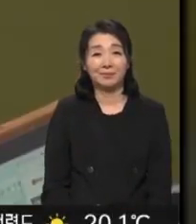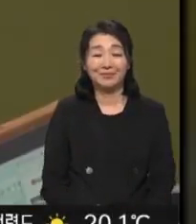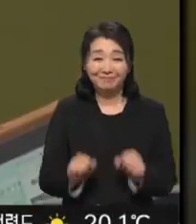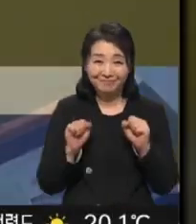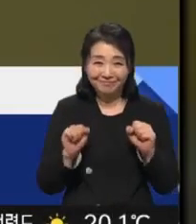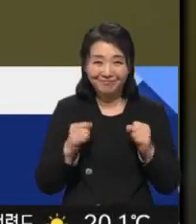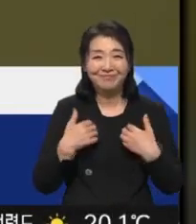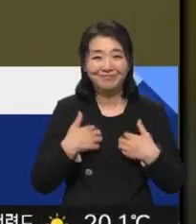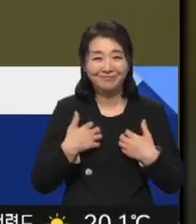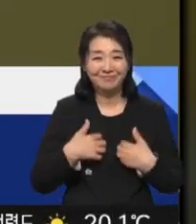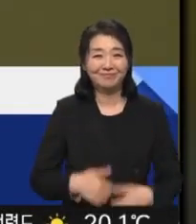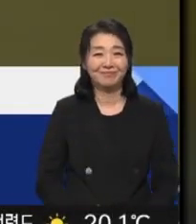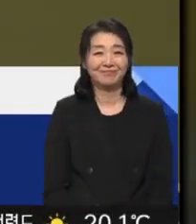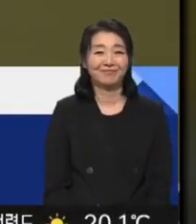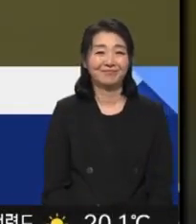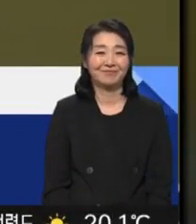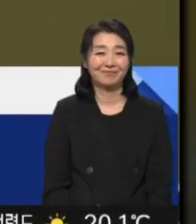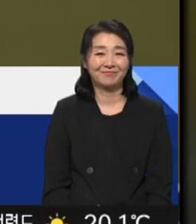안녕하세요. 반갑습니다.